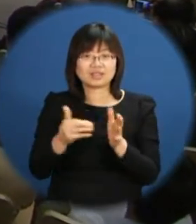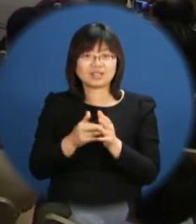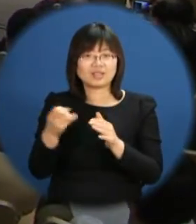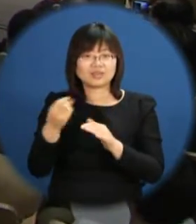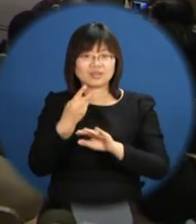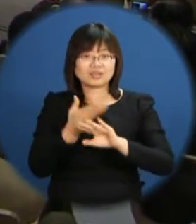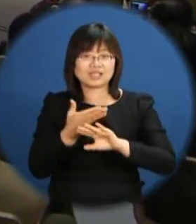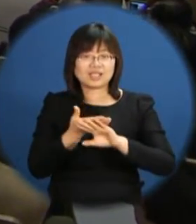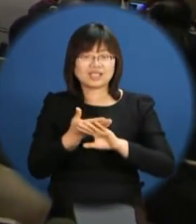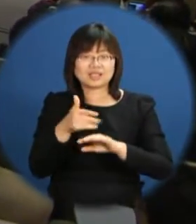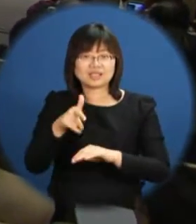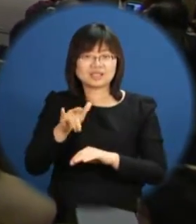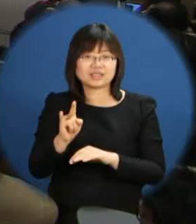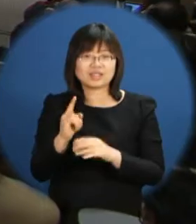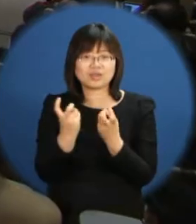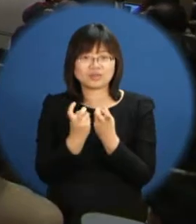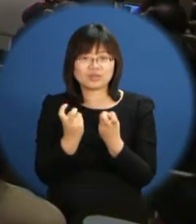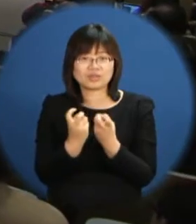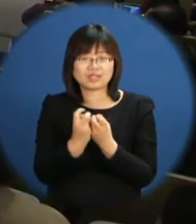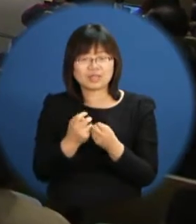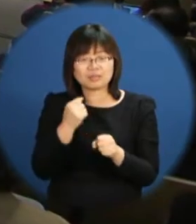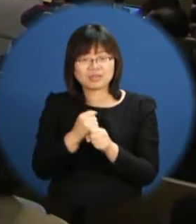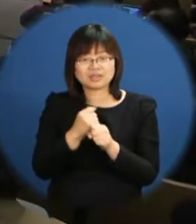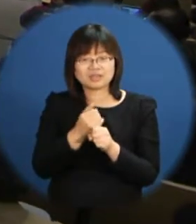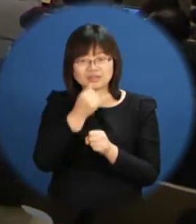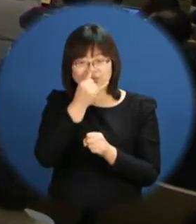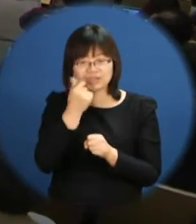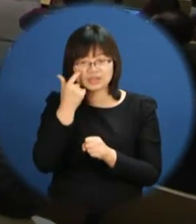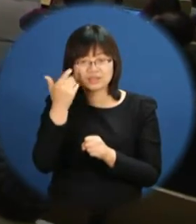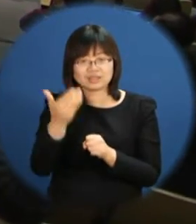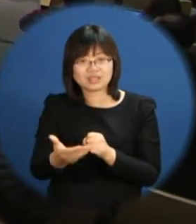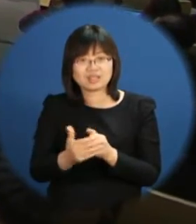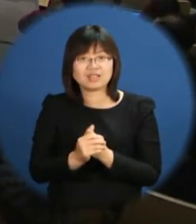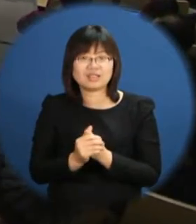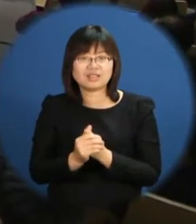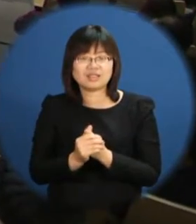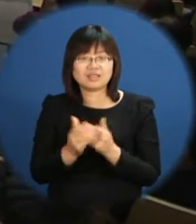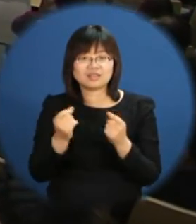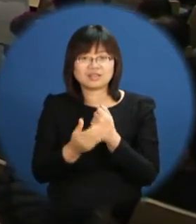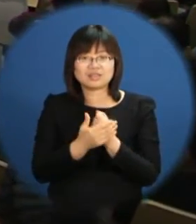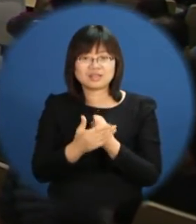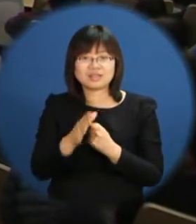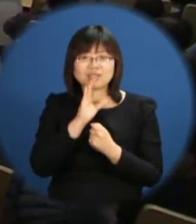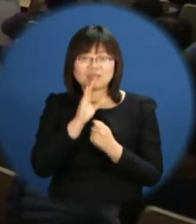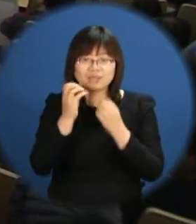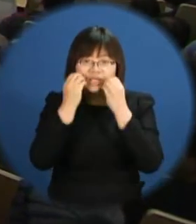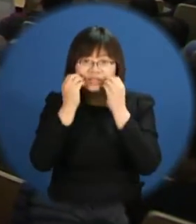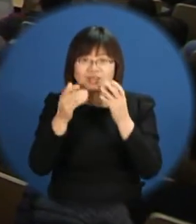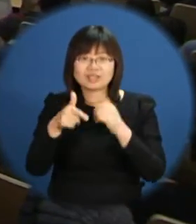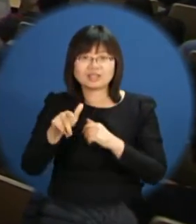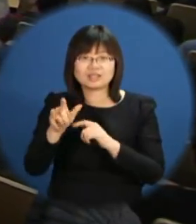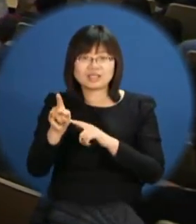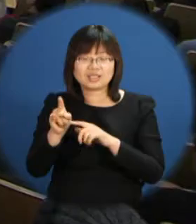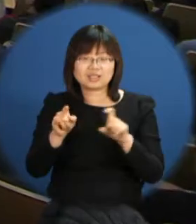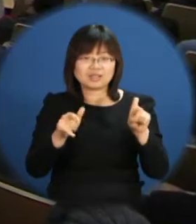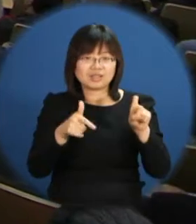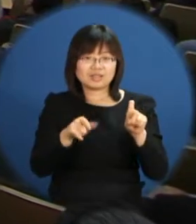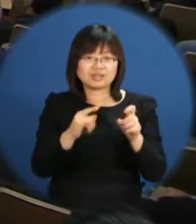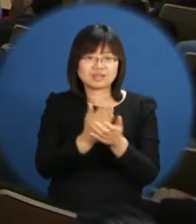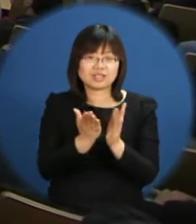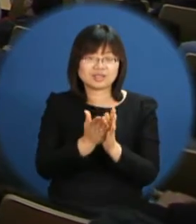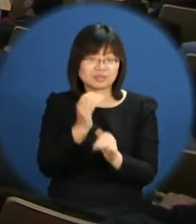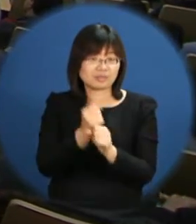다른 기체들을 어떻게 만들 수 있을까 그래서 정말 새로운 기체를 난 10가지